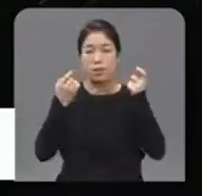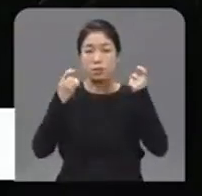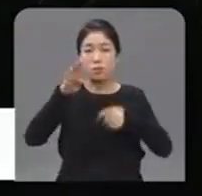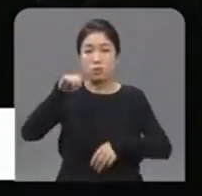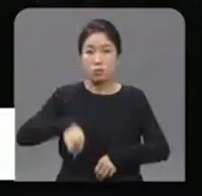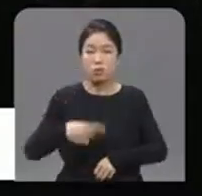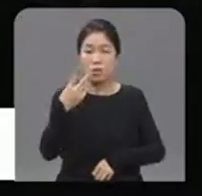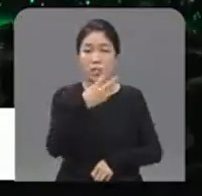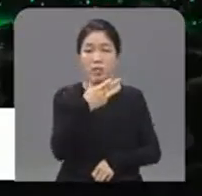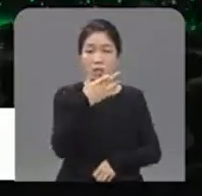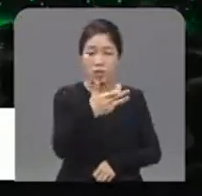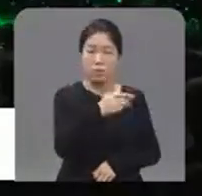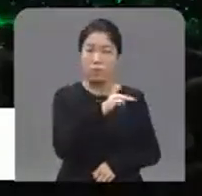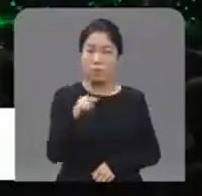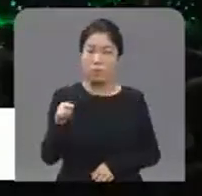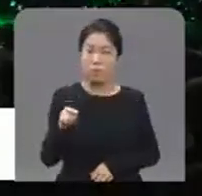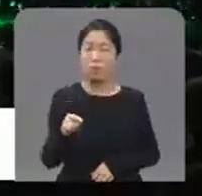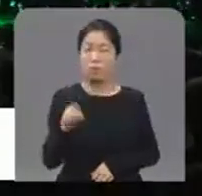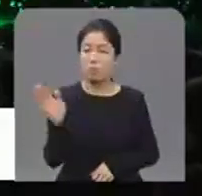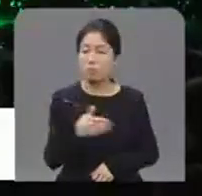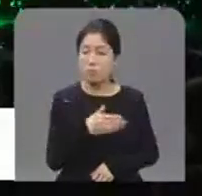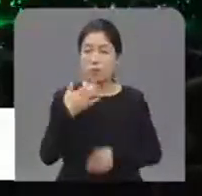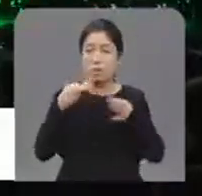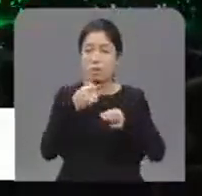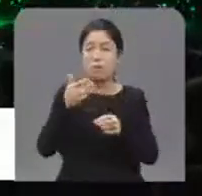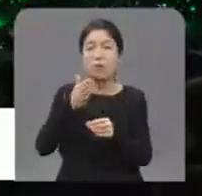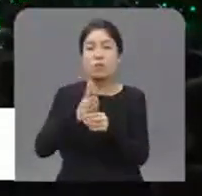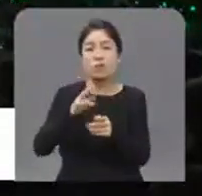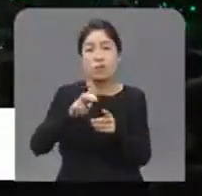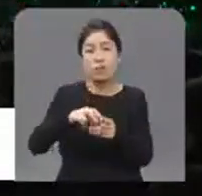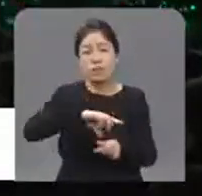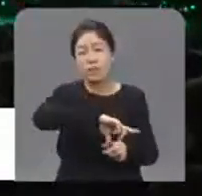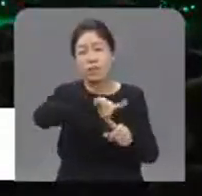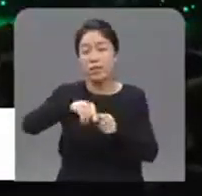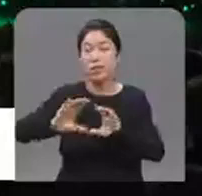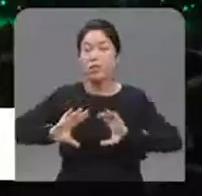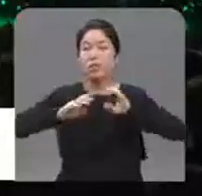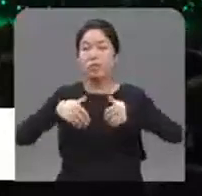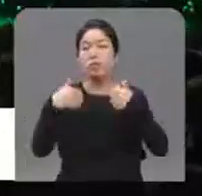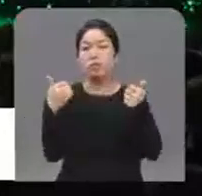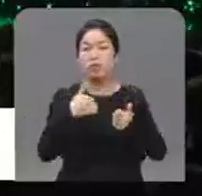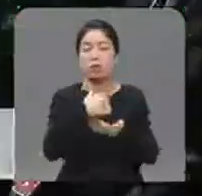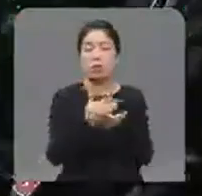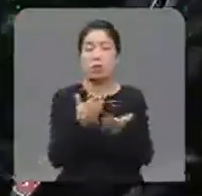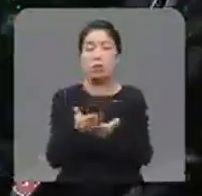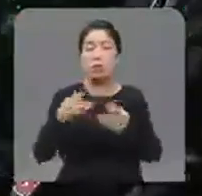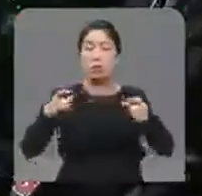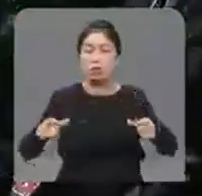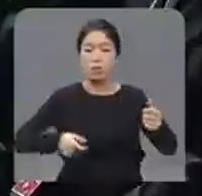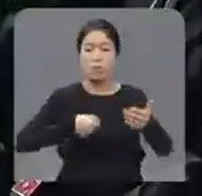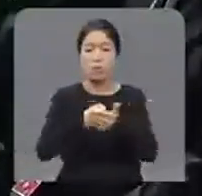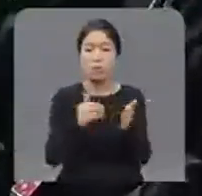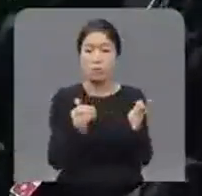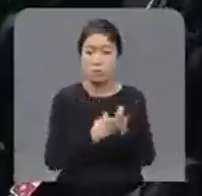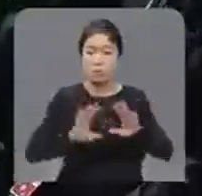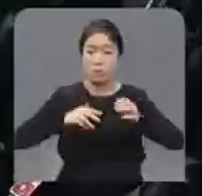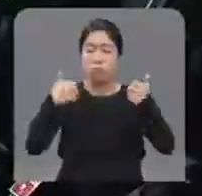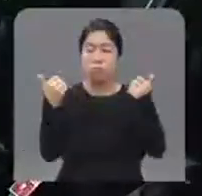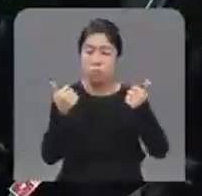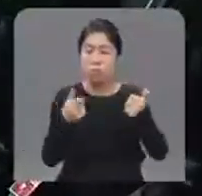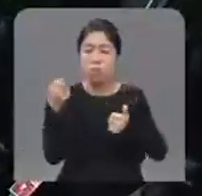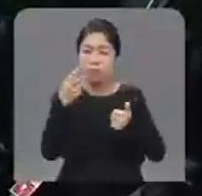문화체육관광부는 2018년부터 김대중 센터 일대를 국제회의 복합지구로 지정했습니다. 국제회의를